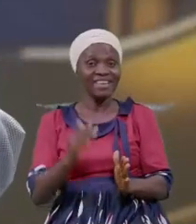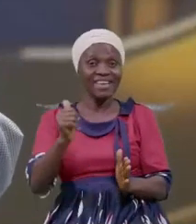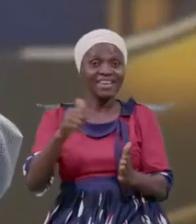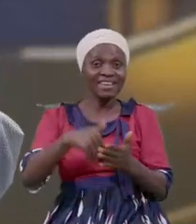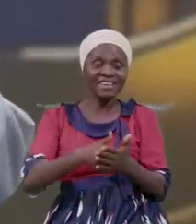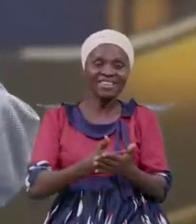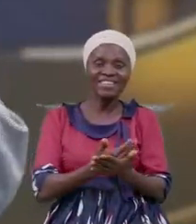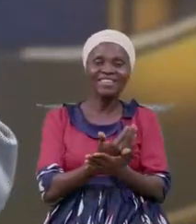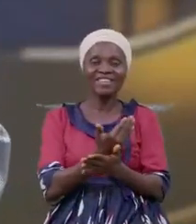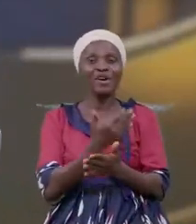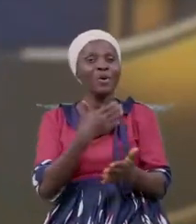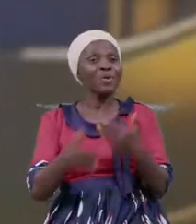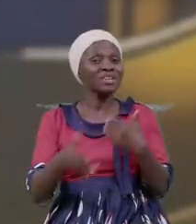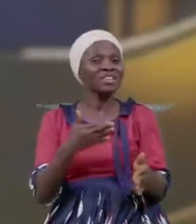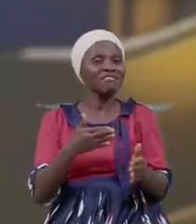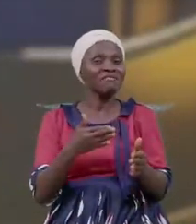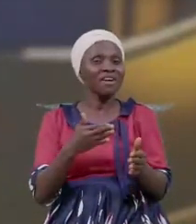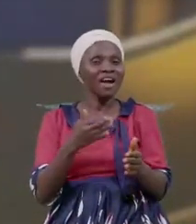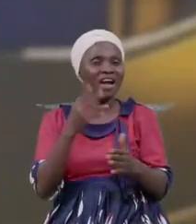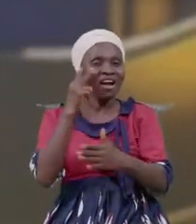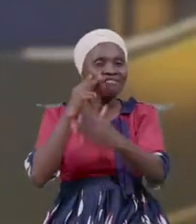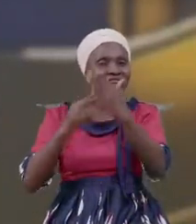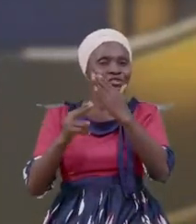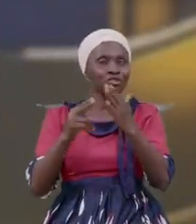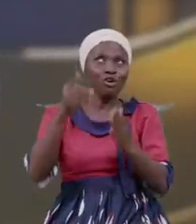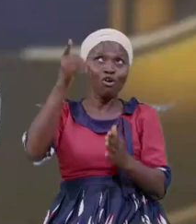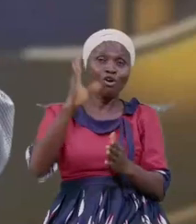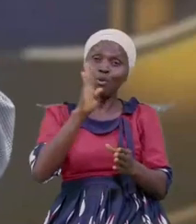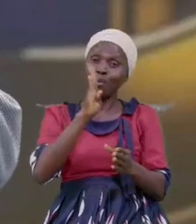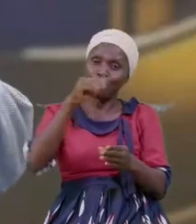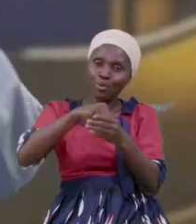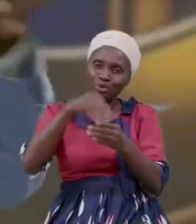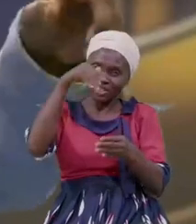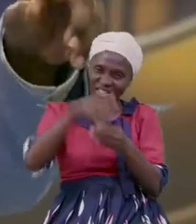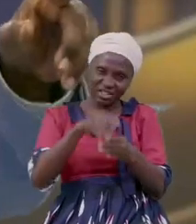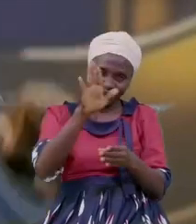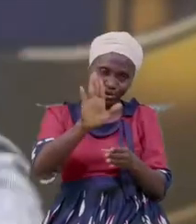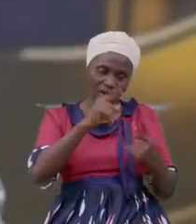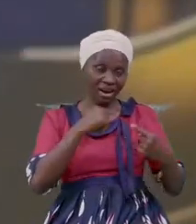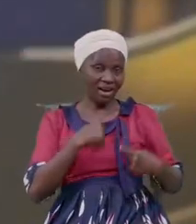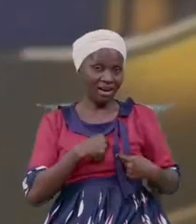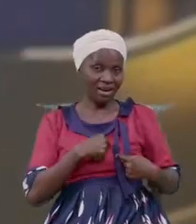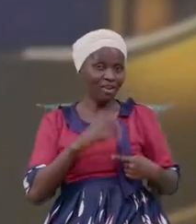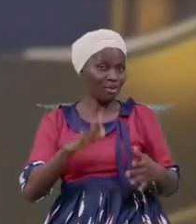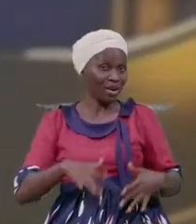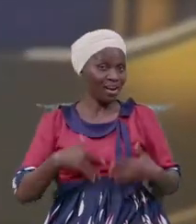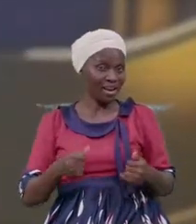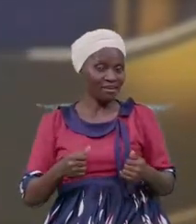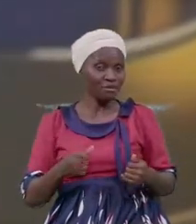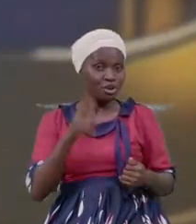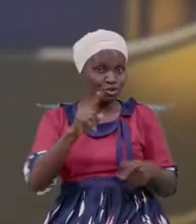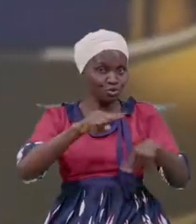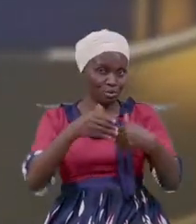ingénieur une nouvelle de tout ce que tu es comme vision tu quitteras ce lieu ce soir